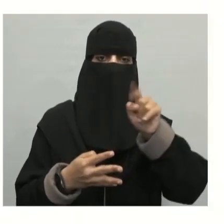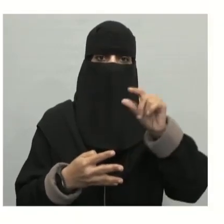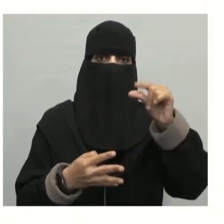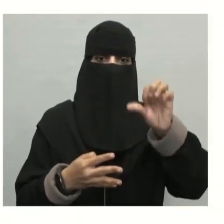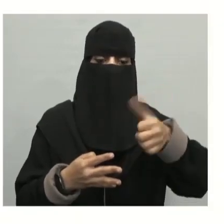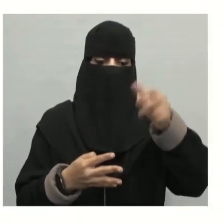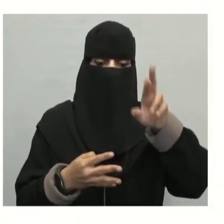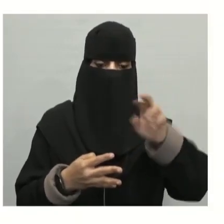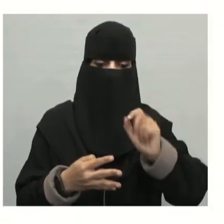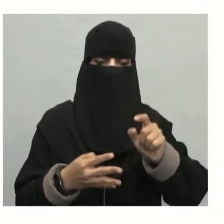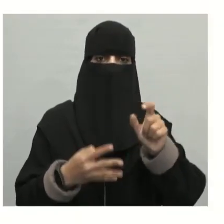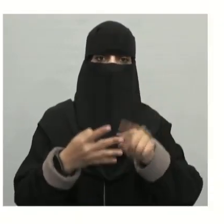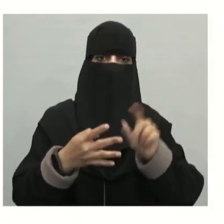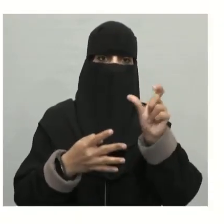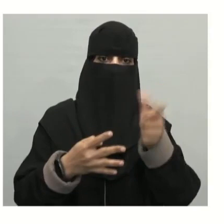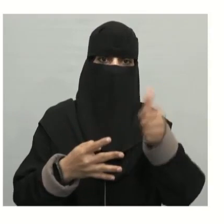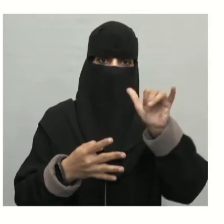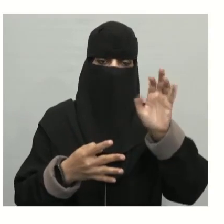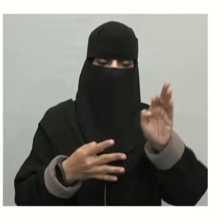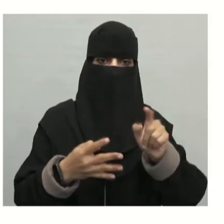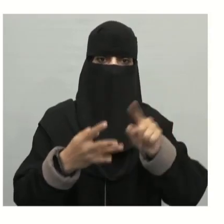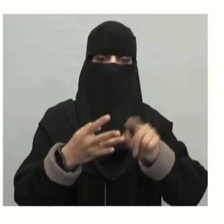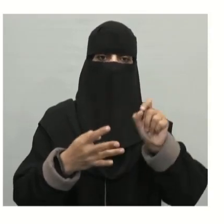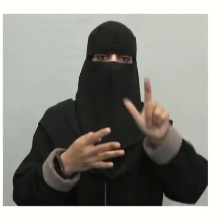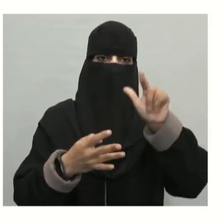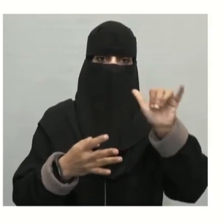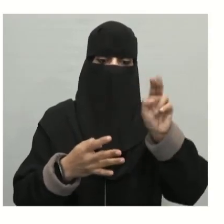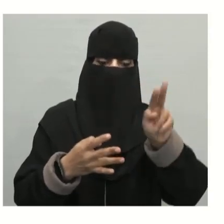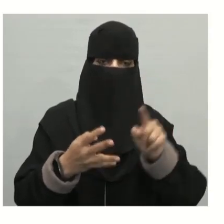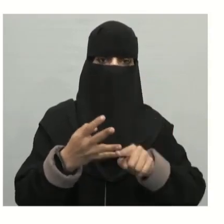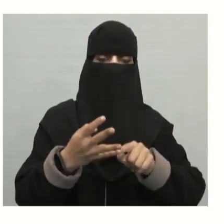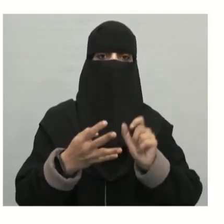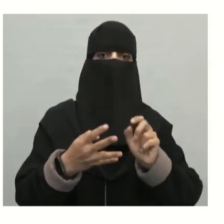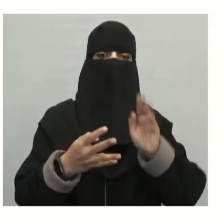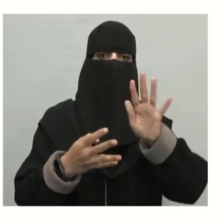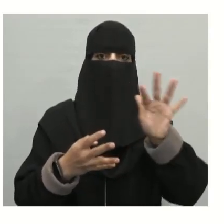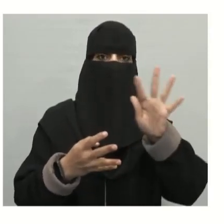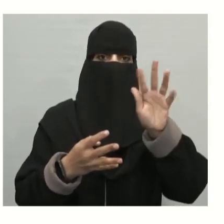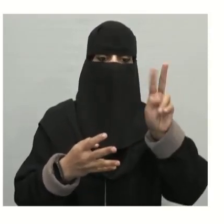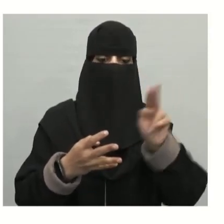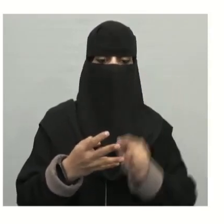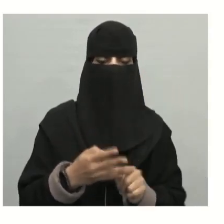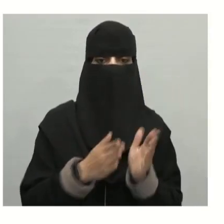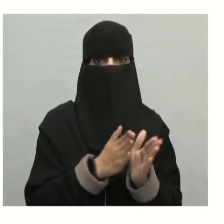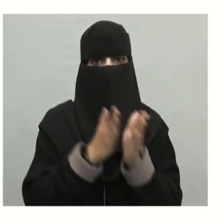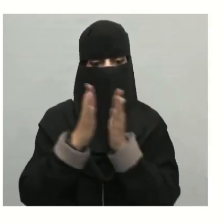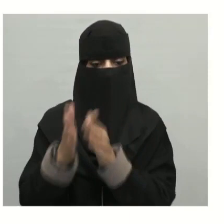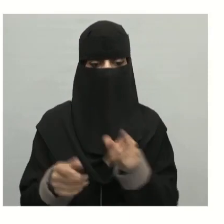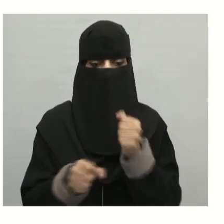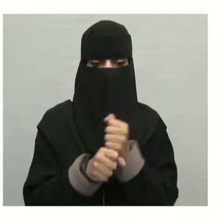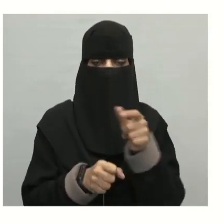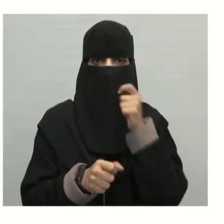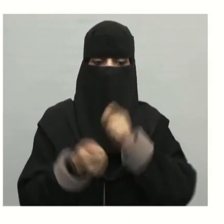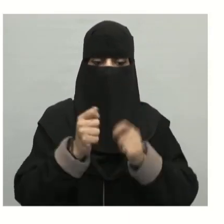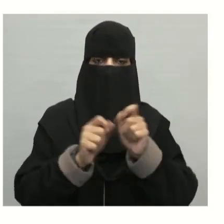النايس الشيست والفلت بالنسبه للنوع الثاني للصخور غير المتورقه صفاتها ليس لها